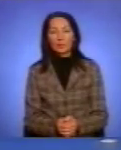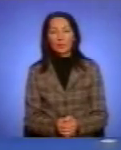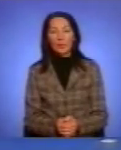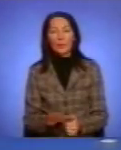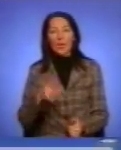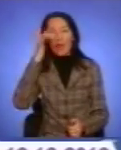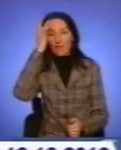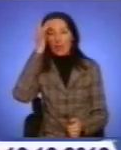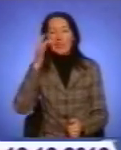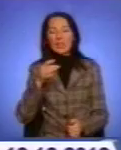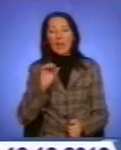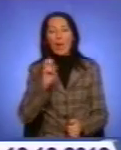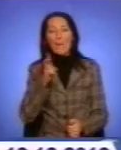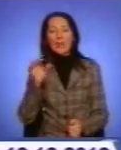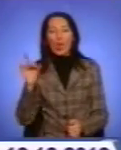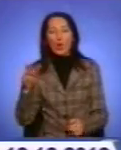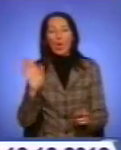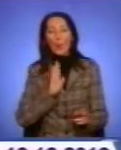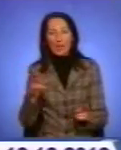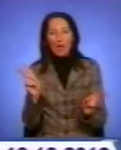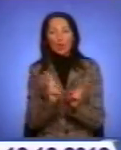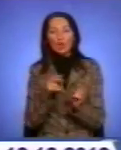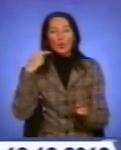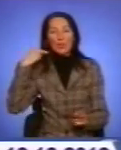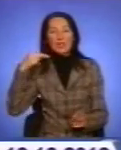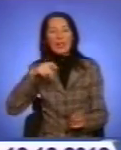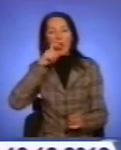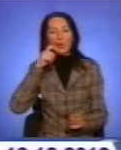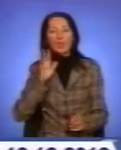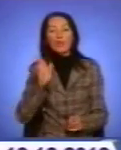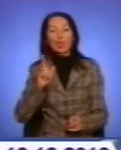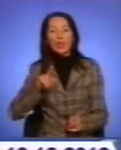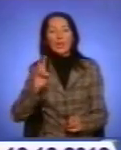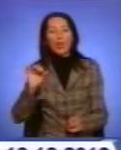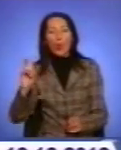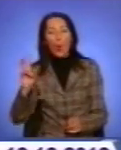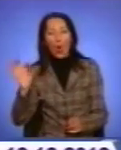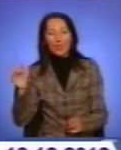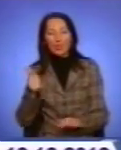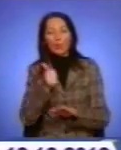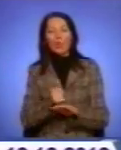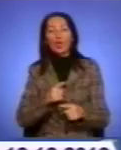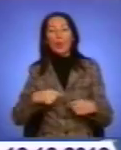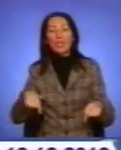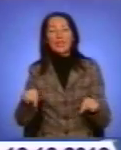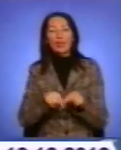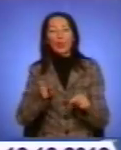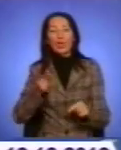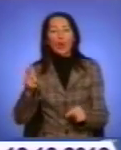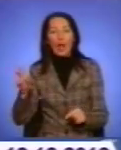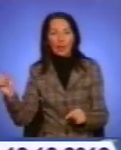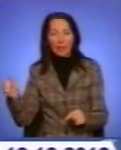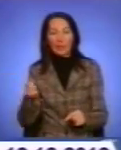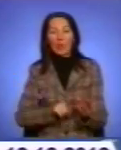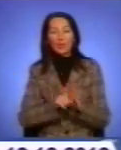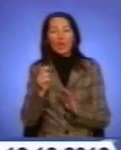В Індії у Бангалорі відбулася зустріч президента України Віктора Януковича з губернатором штату Карнатака. На початку розмови глава